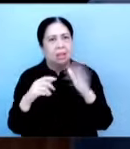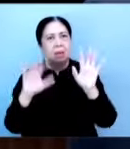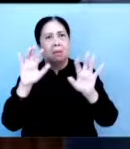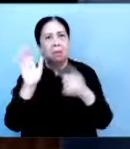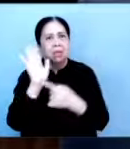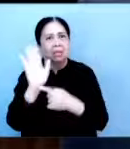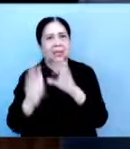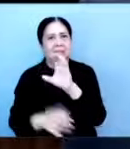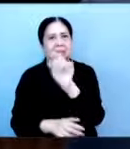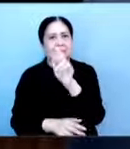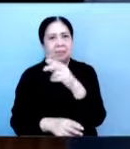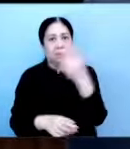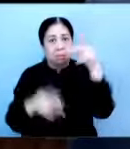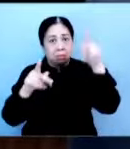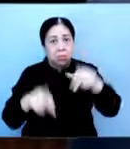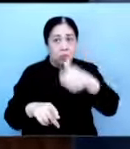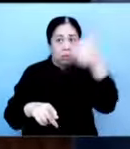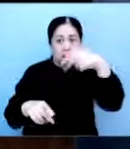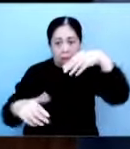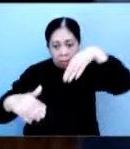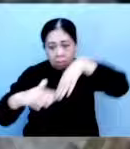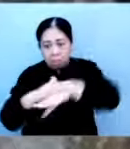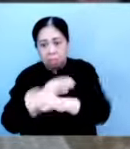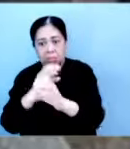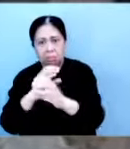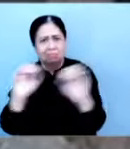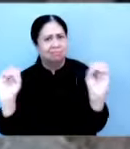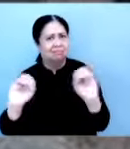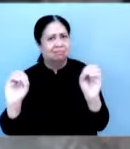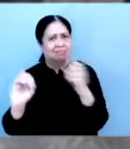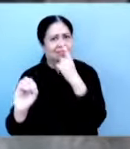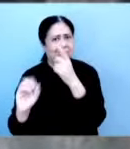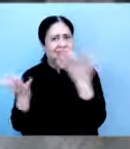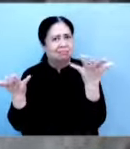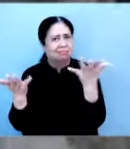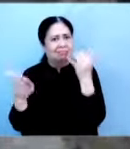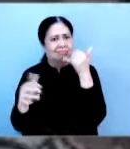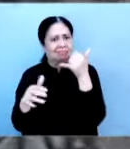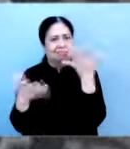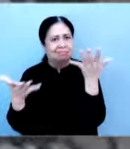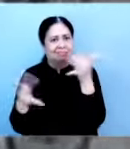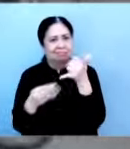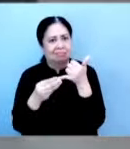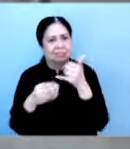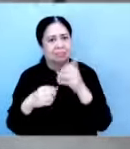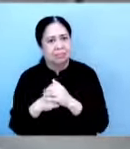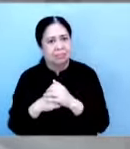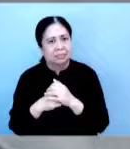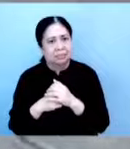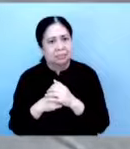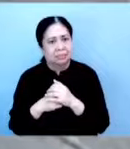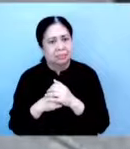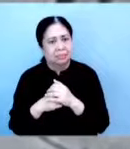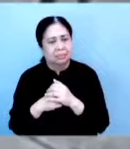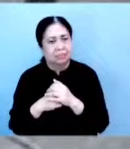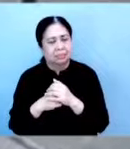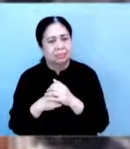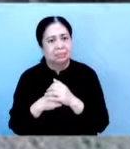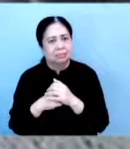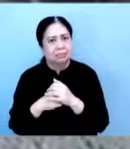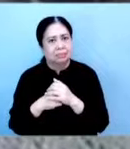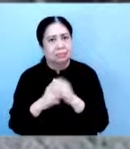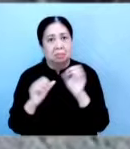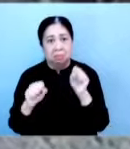CCTV na may ibang taong pumasok doun sa sasakyan ah okay ito naman Attorney Posible bang